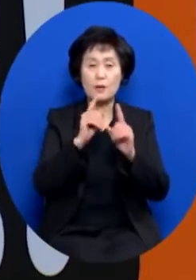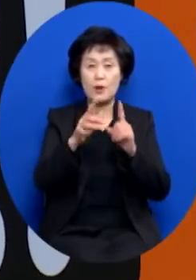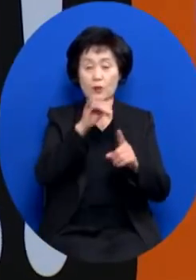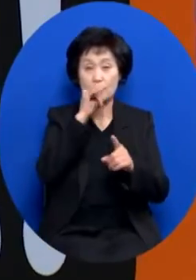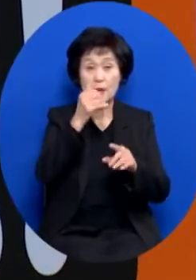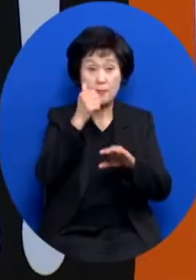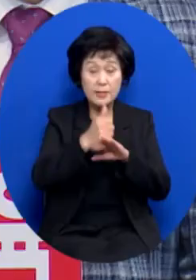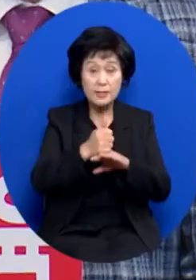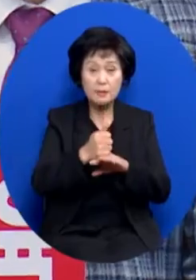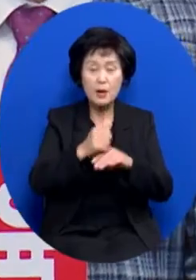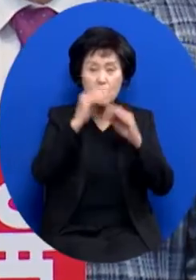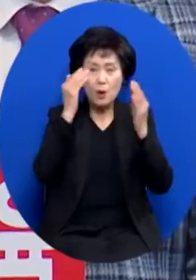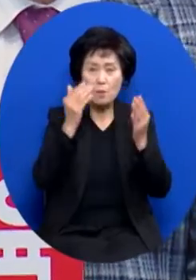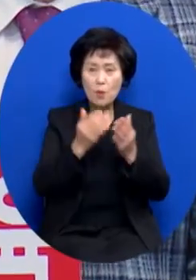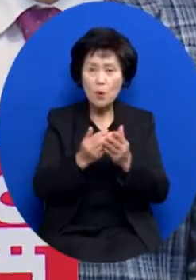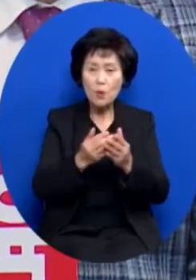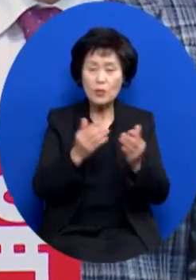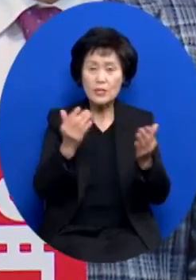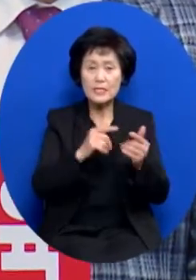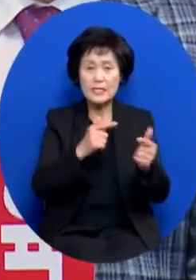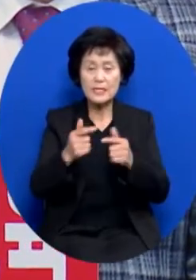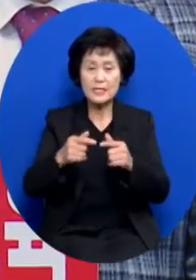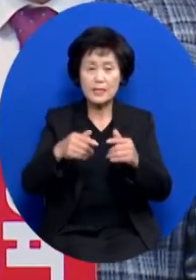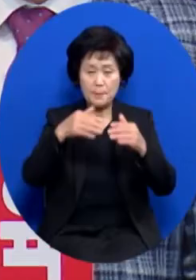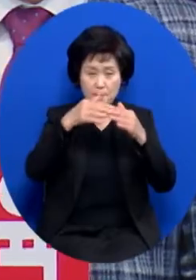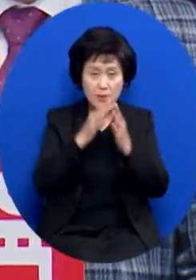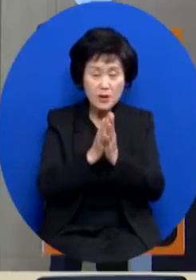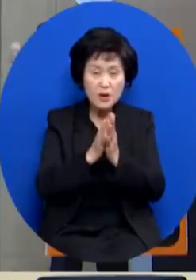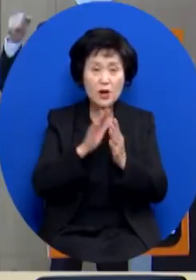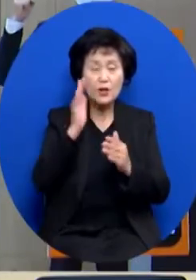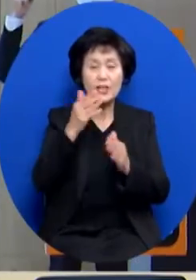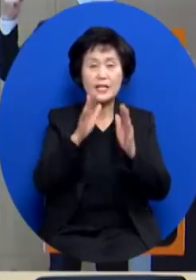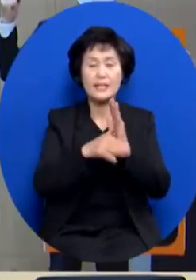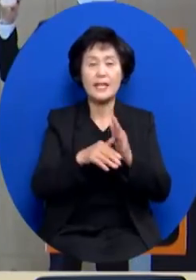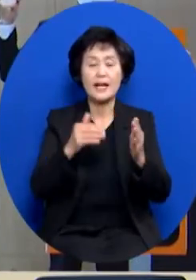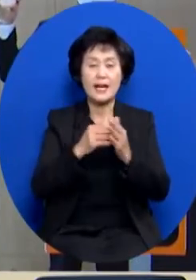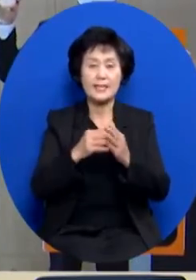끝으로 모든 계정안이 전면 백제화가 될 때까지 결국 물러서지 않을 것임을 천명했습니다